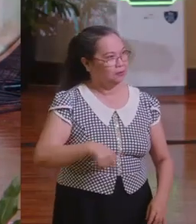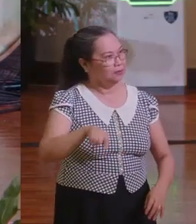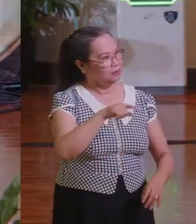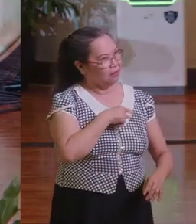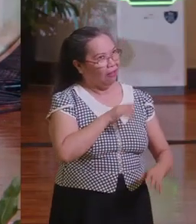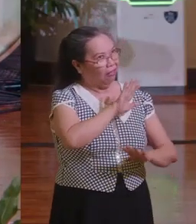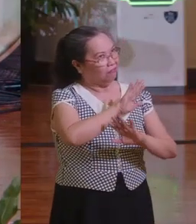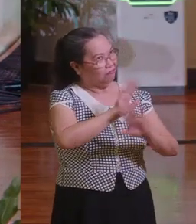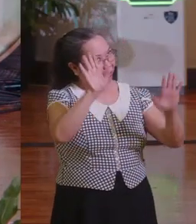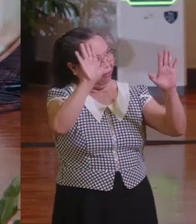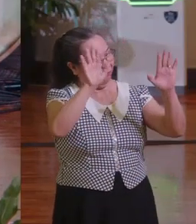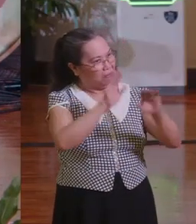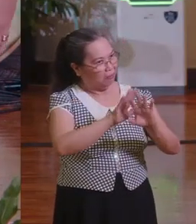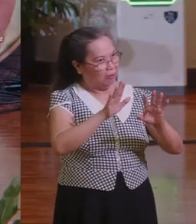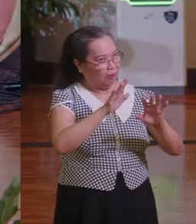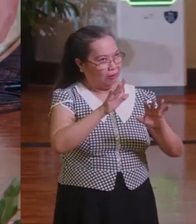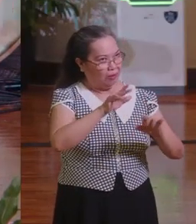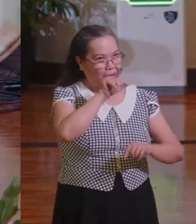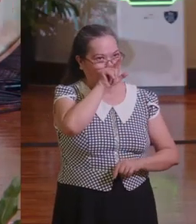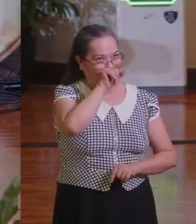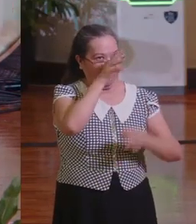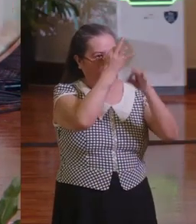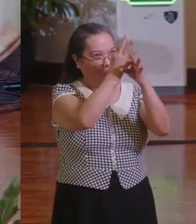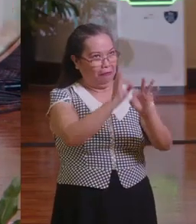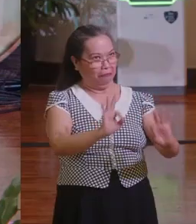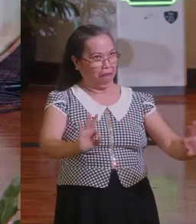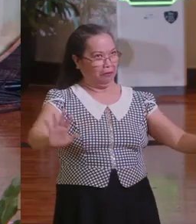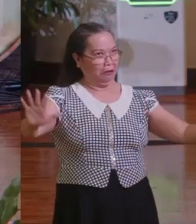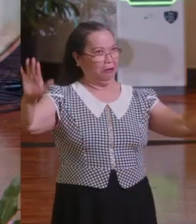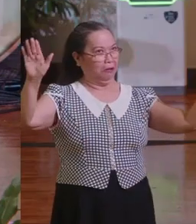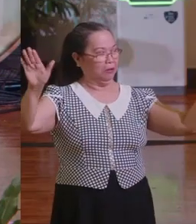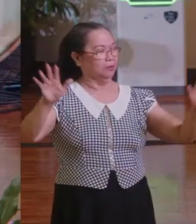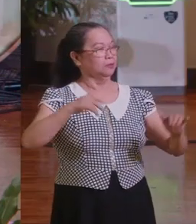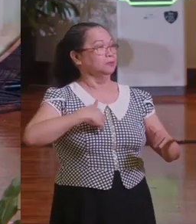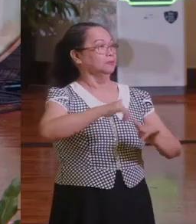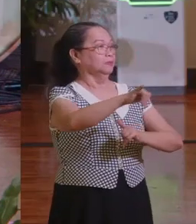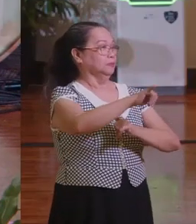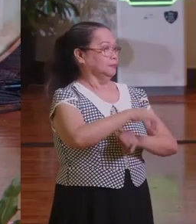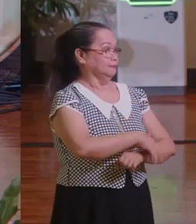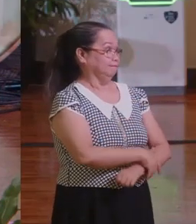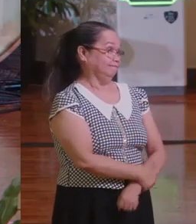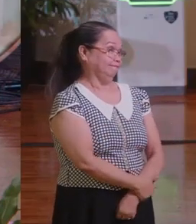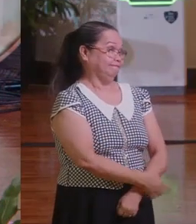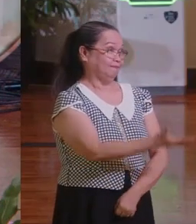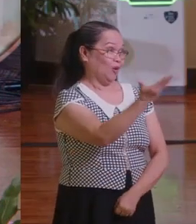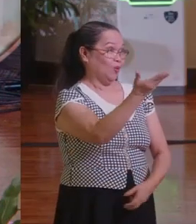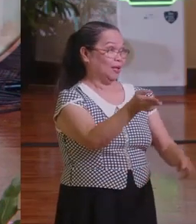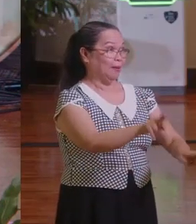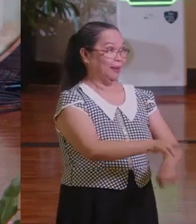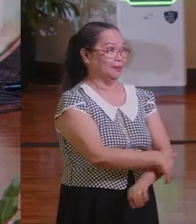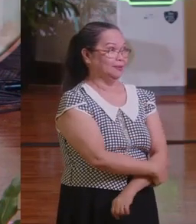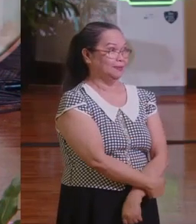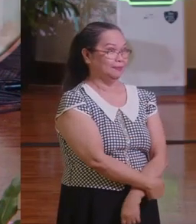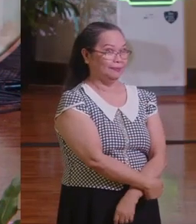natin yung ibon mang may layang lumipad. No? Pero ano nangyari?